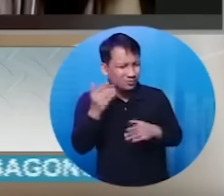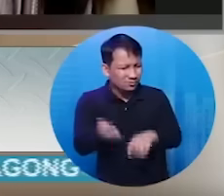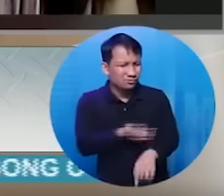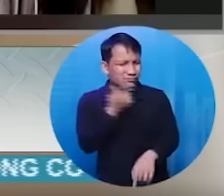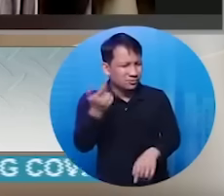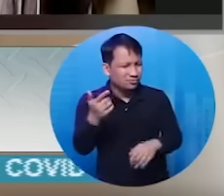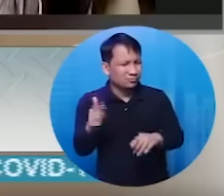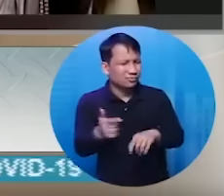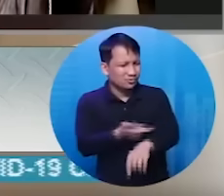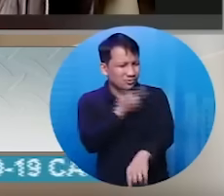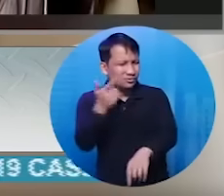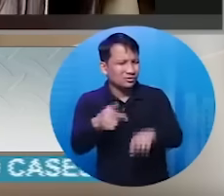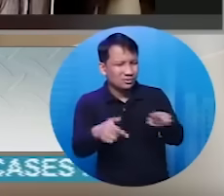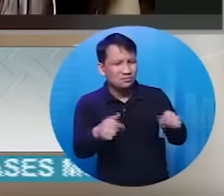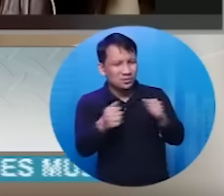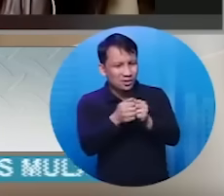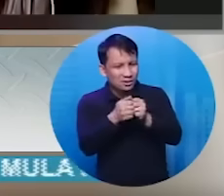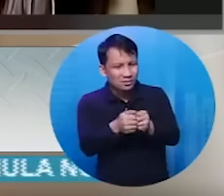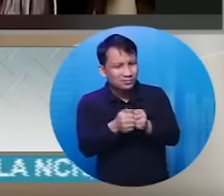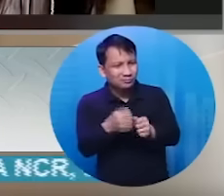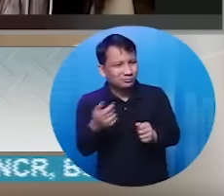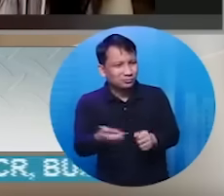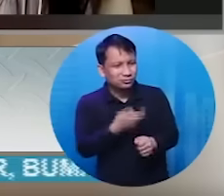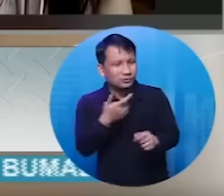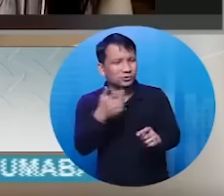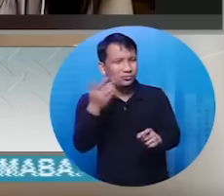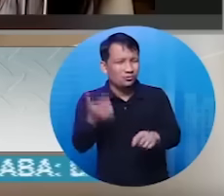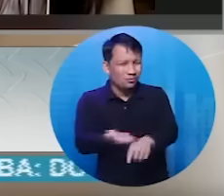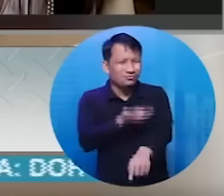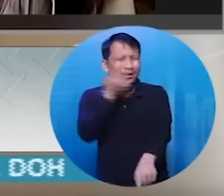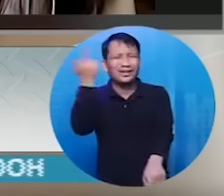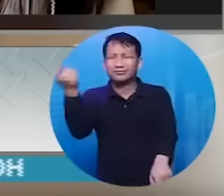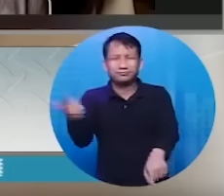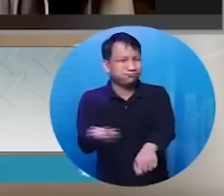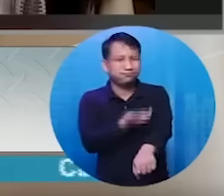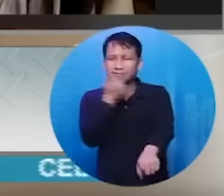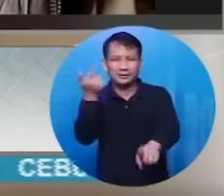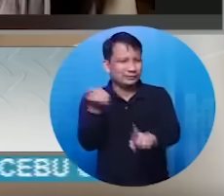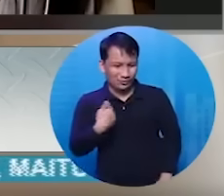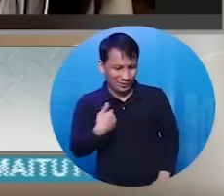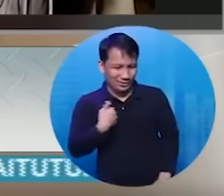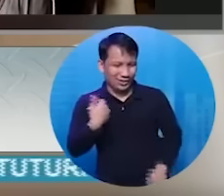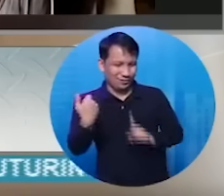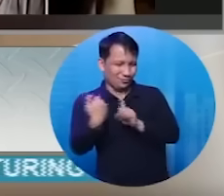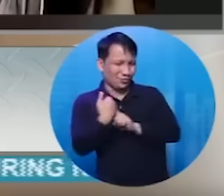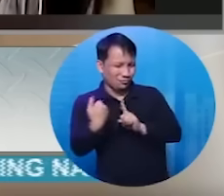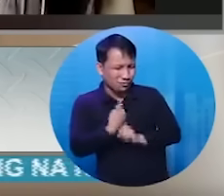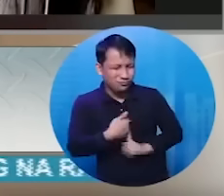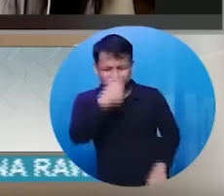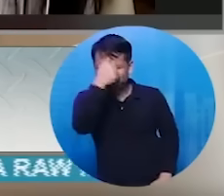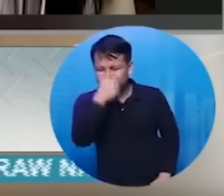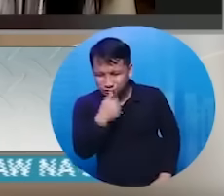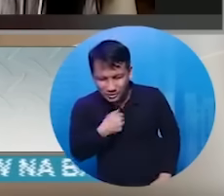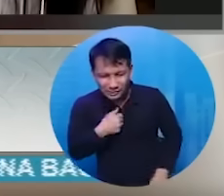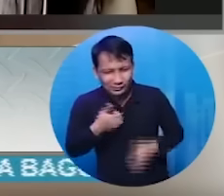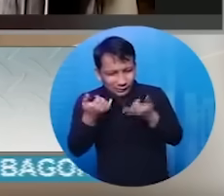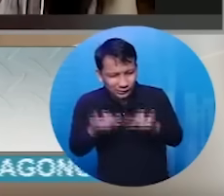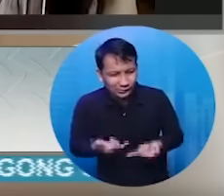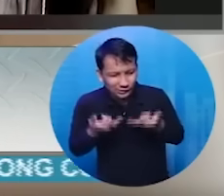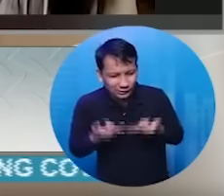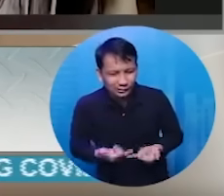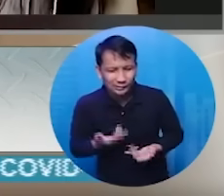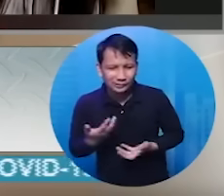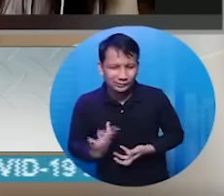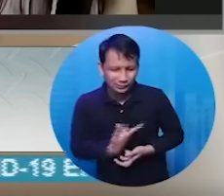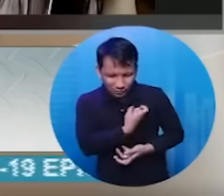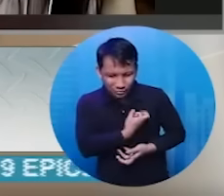na panahon yung pambububog mo sa amin. Sa akin, tiniis ko yun hanggang ngayon. Dala-dala ko